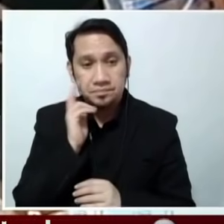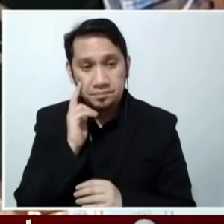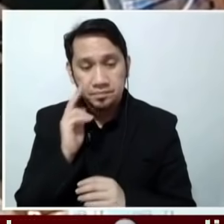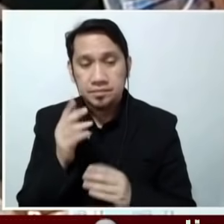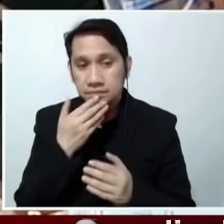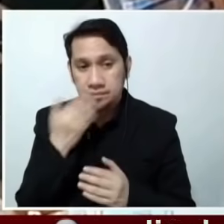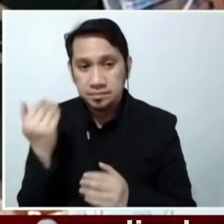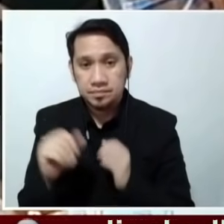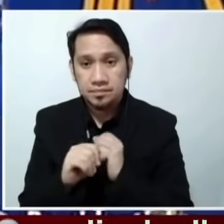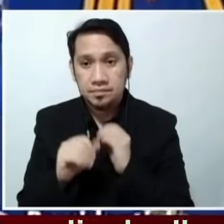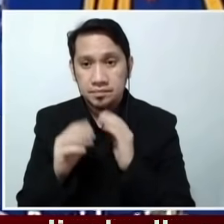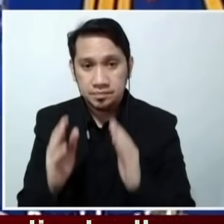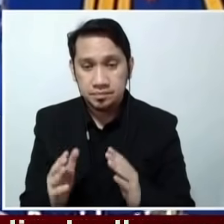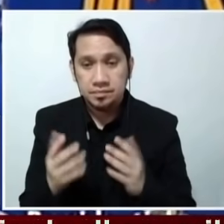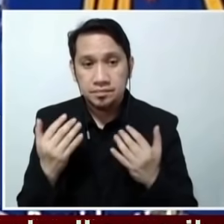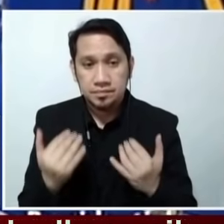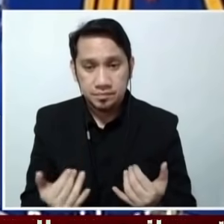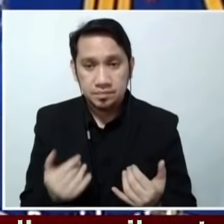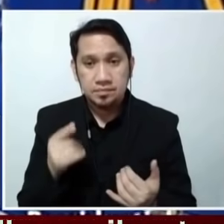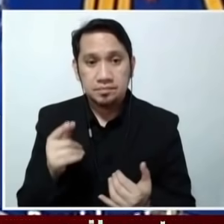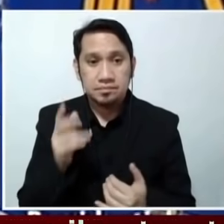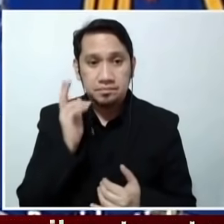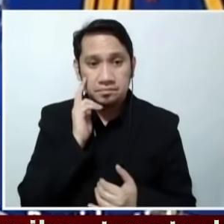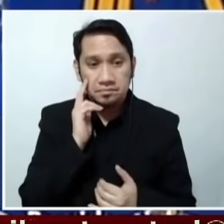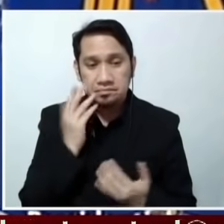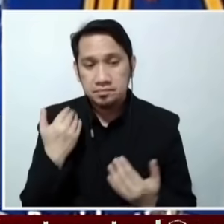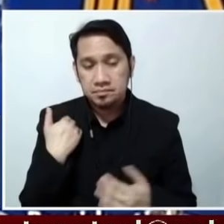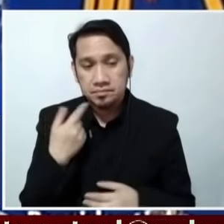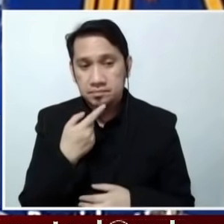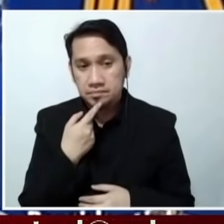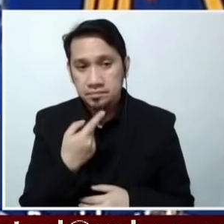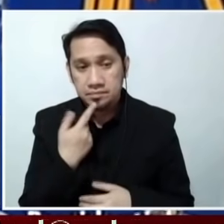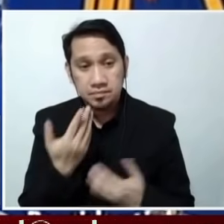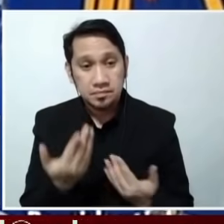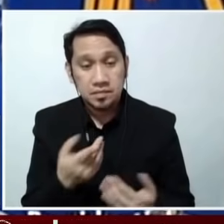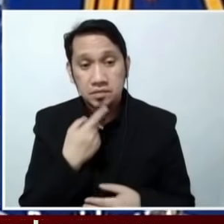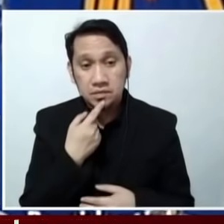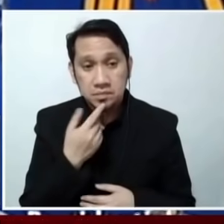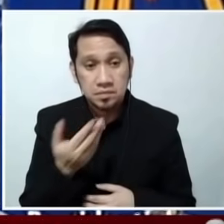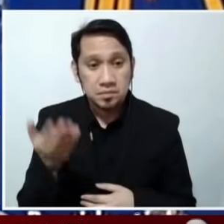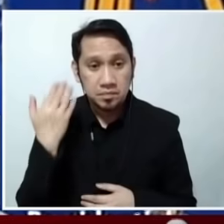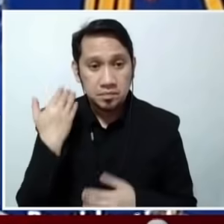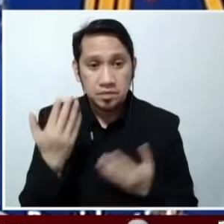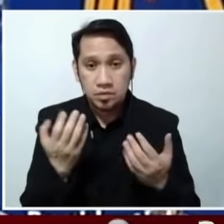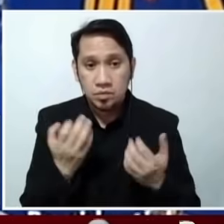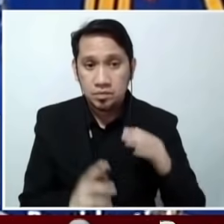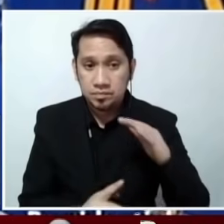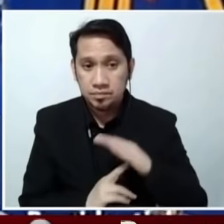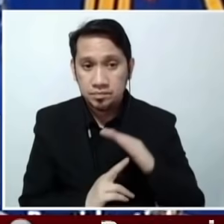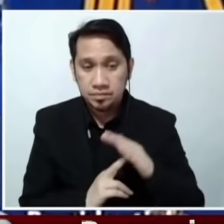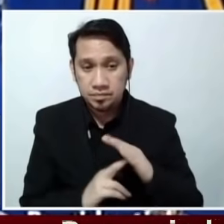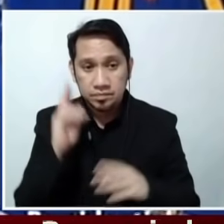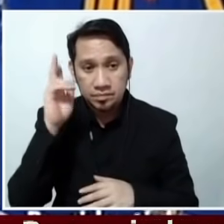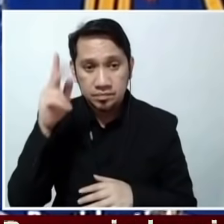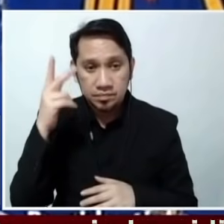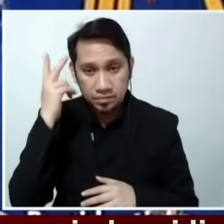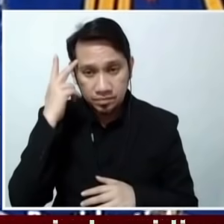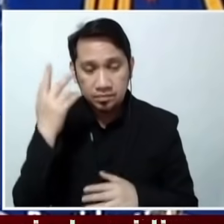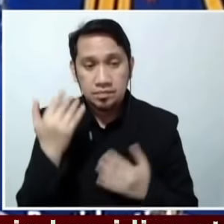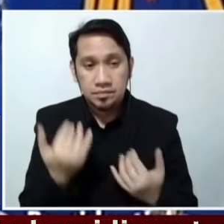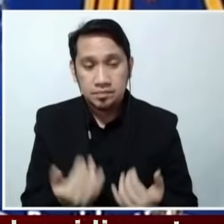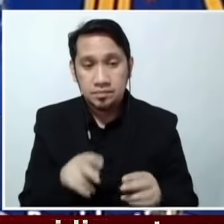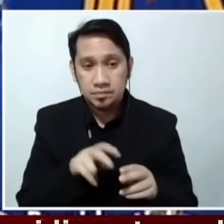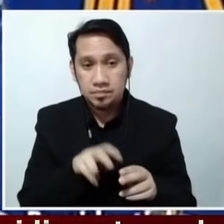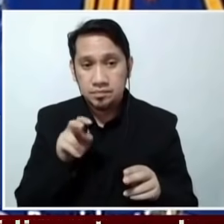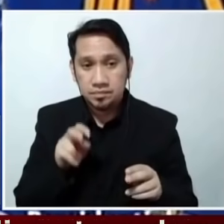bibig ng Malacanang dito. Nauna nang inihayag ng Pangulo na plano na nitong magretiro sa politika oras na bumaba ito sa pwesto